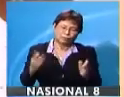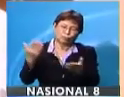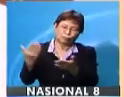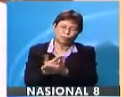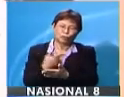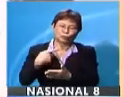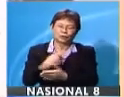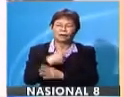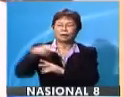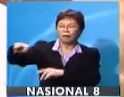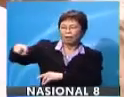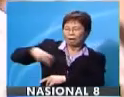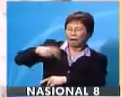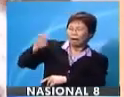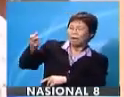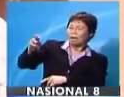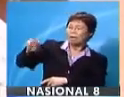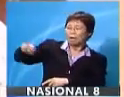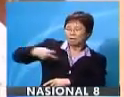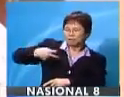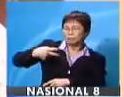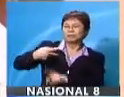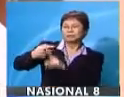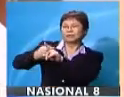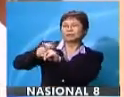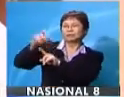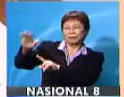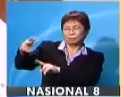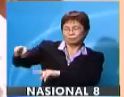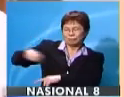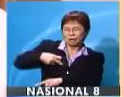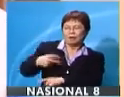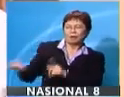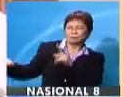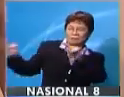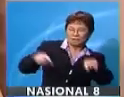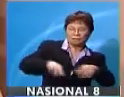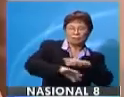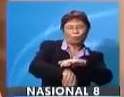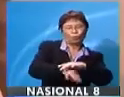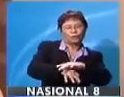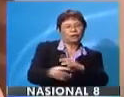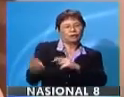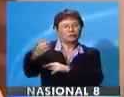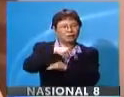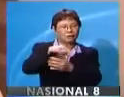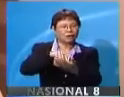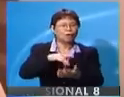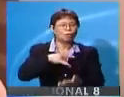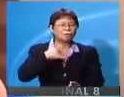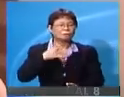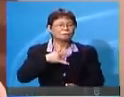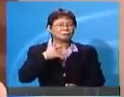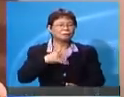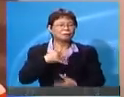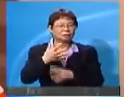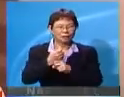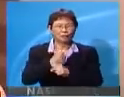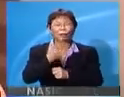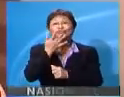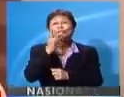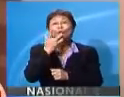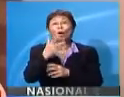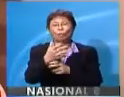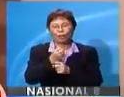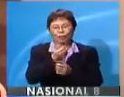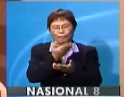dapat SMS dari mereka dan datang ke undi hari inilah. Saya berasa betul kerana dapat membeli